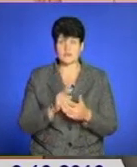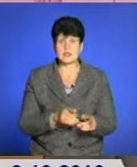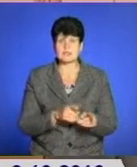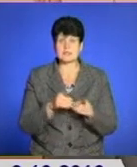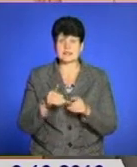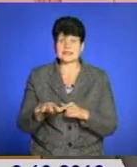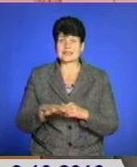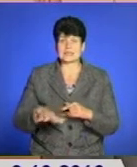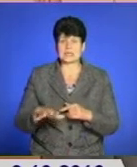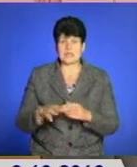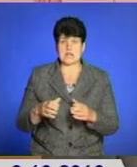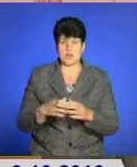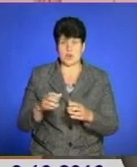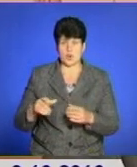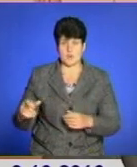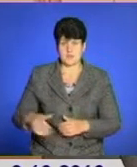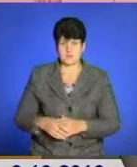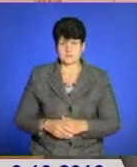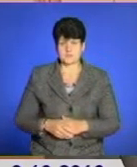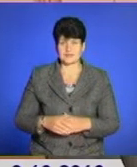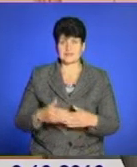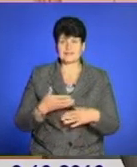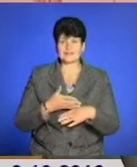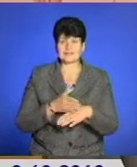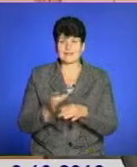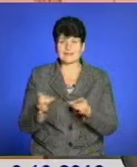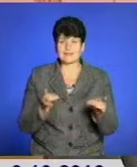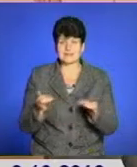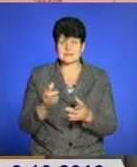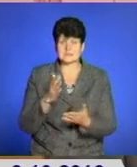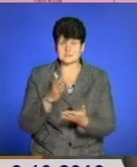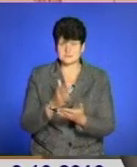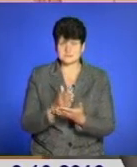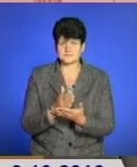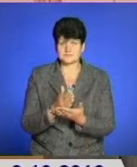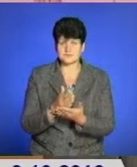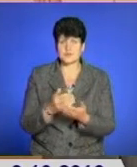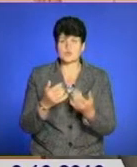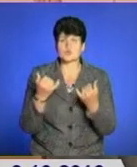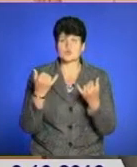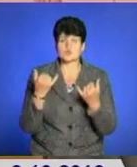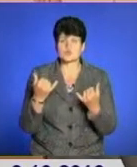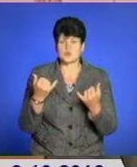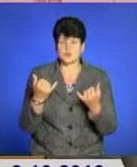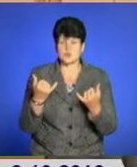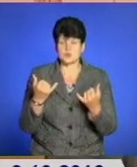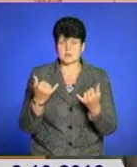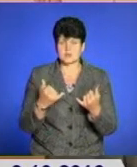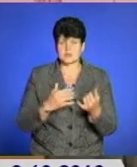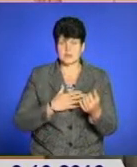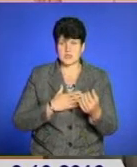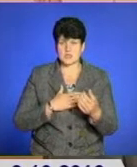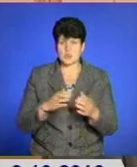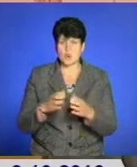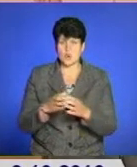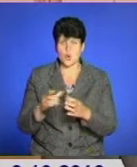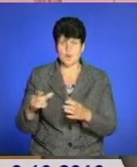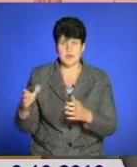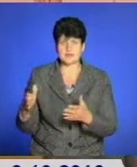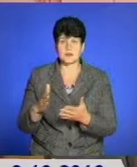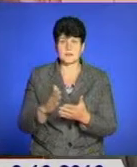до територіальних громад. Децентралізація відбувається. Сьогодні наші громади мають,